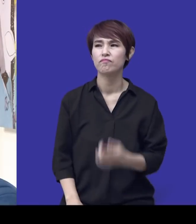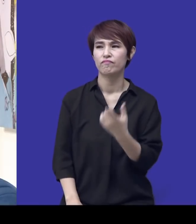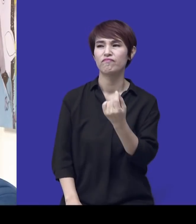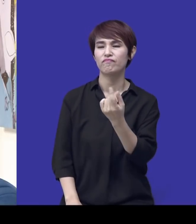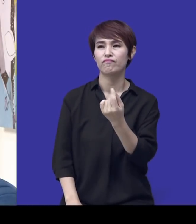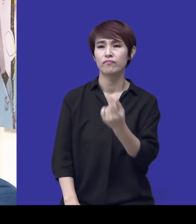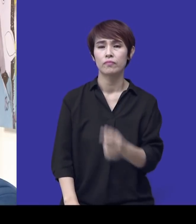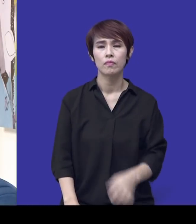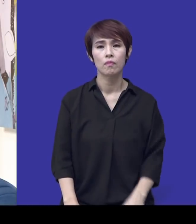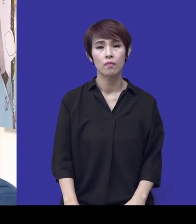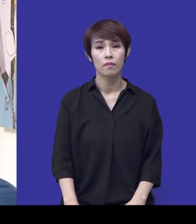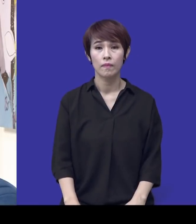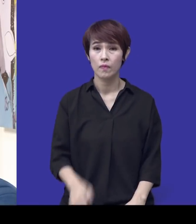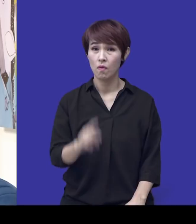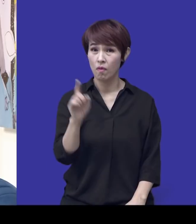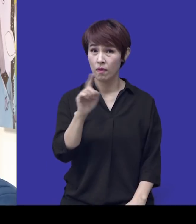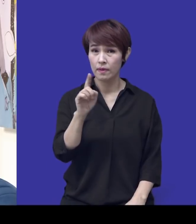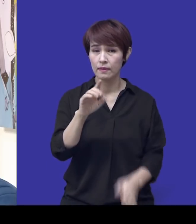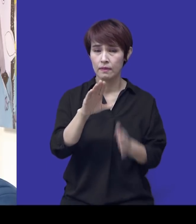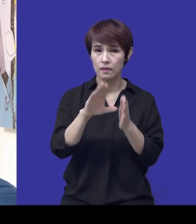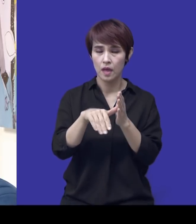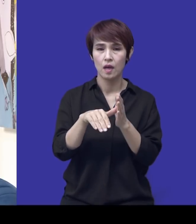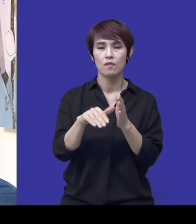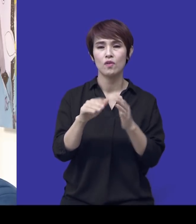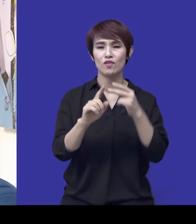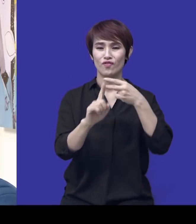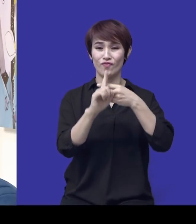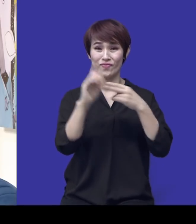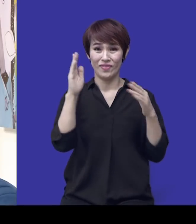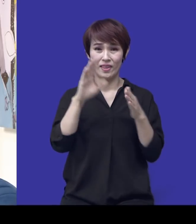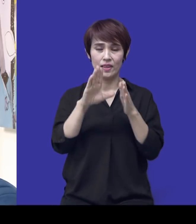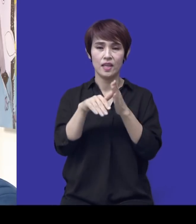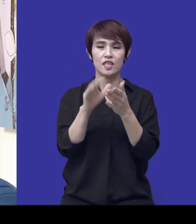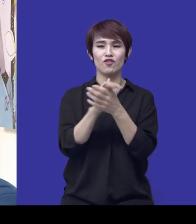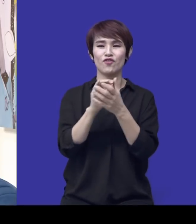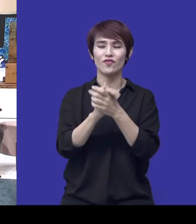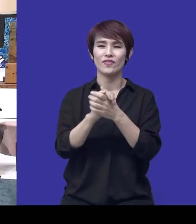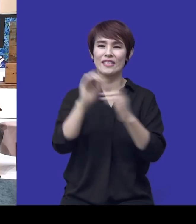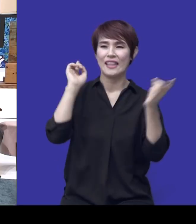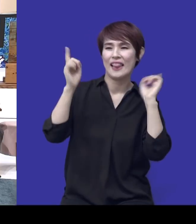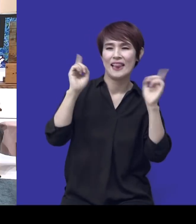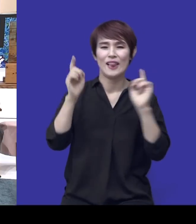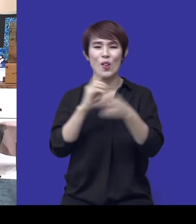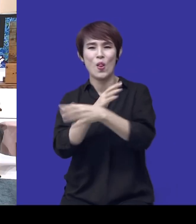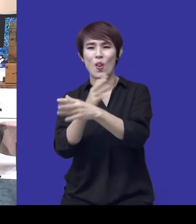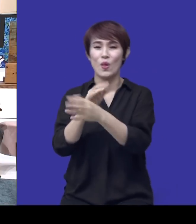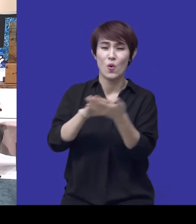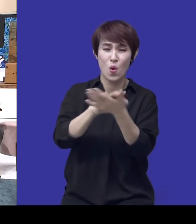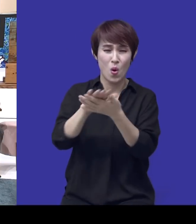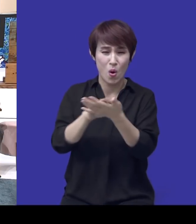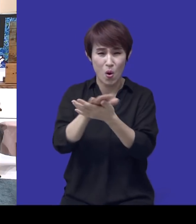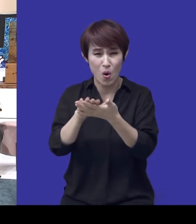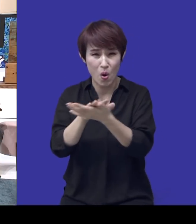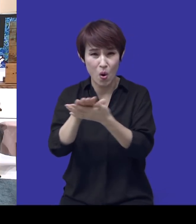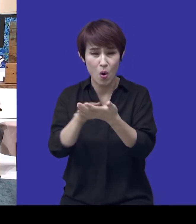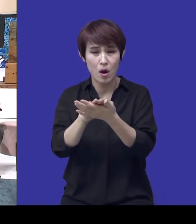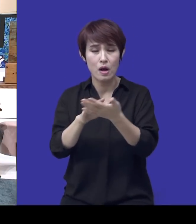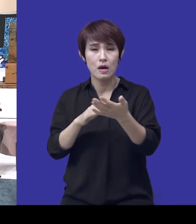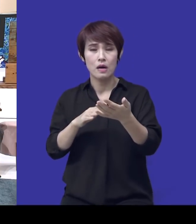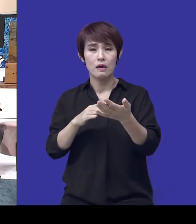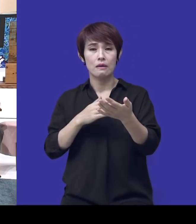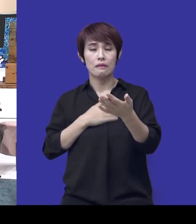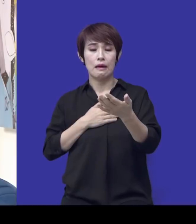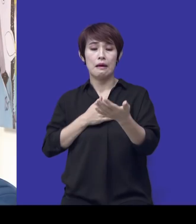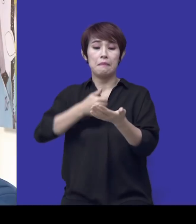예를 들어서 뭐 하루는 제가 중학교 때 친구들이랑 장난을 치다가 네. 이렇게 이렇게 바닥에 이렇게 엎드린 적이 있었는데